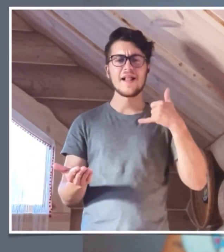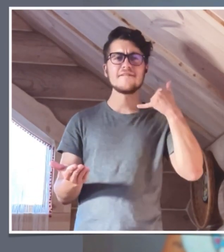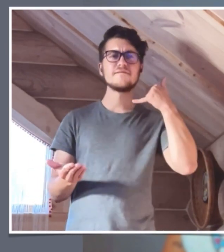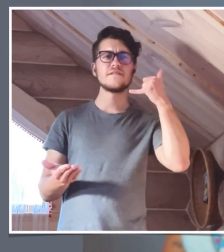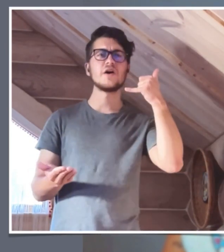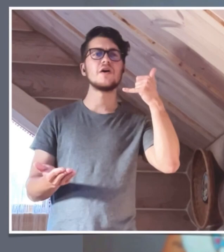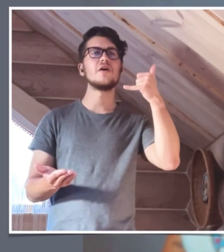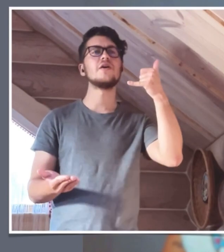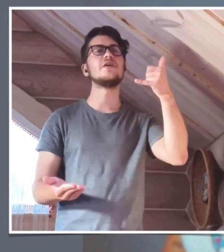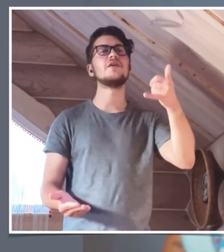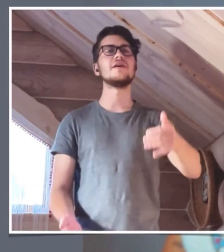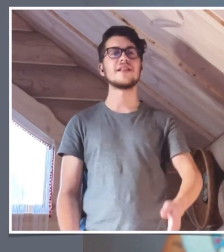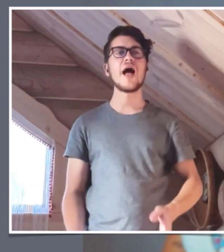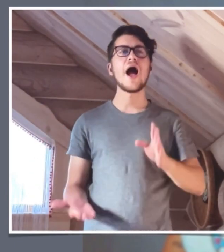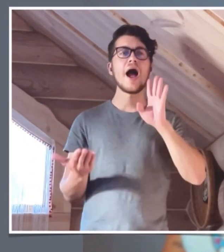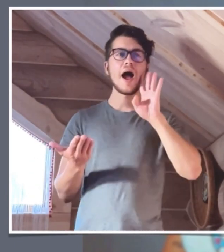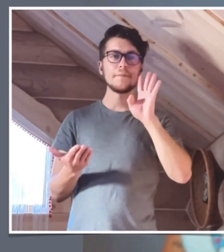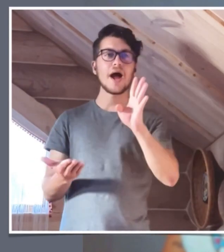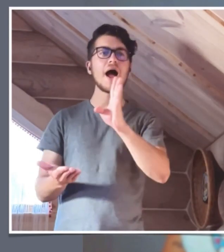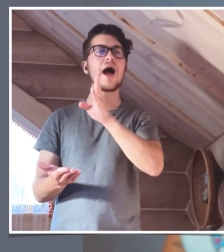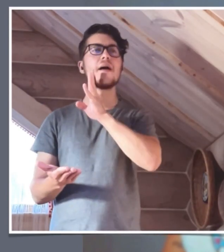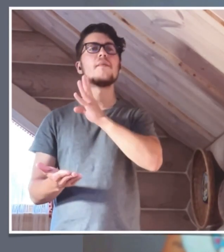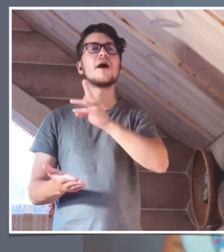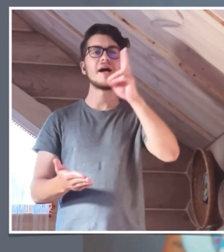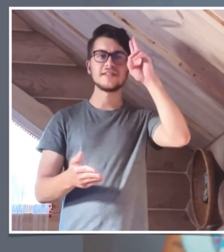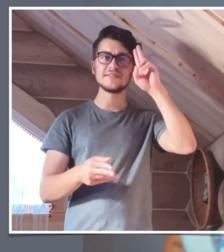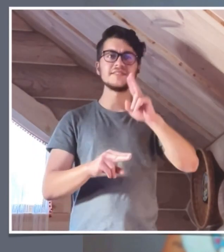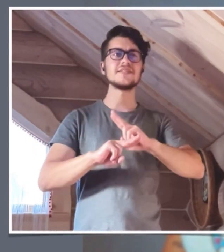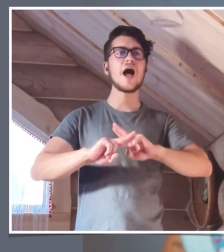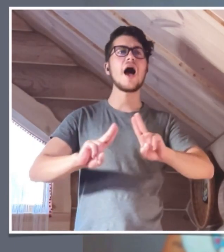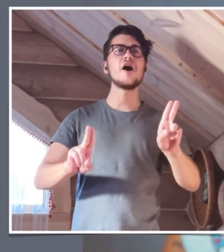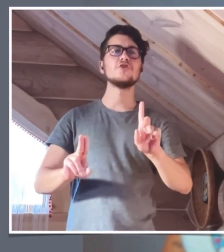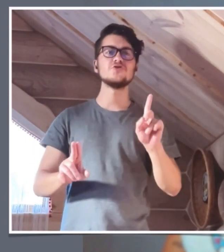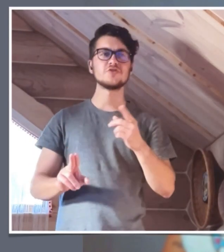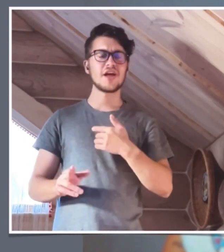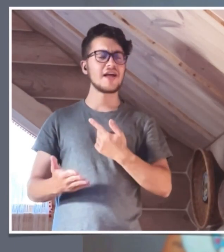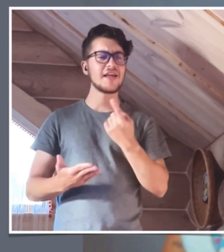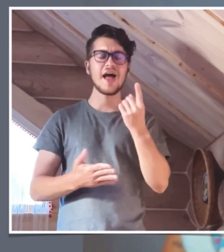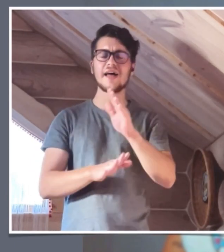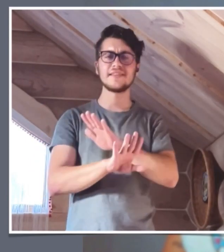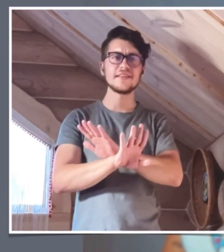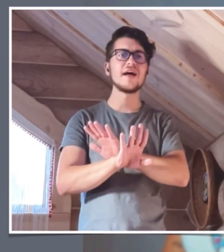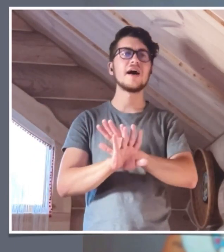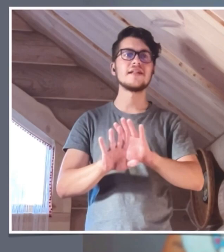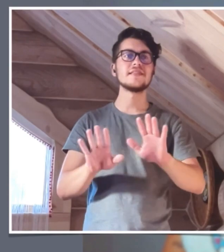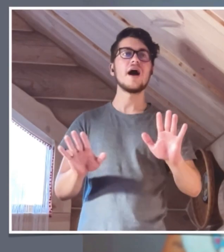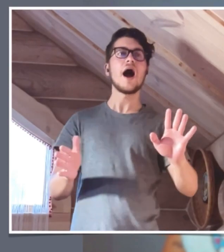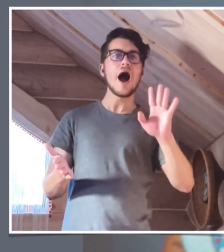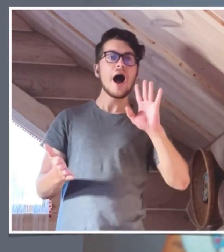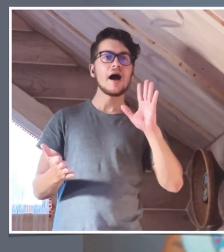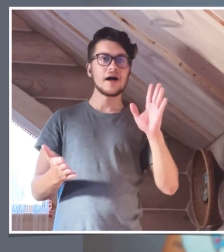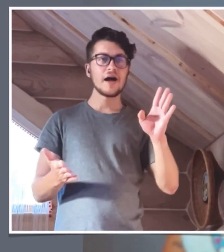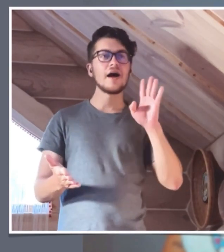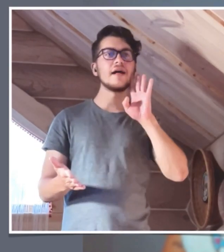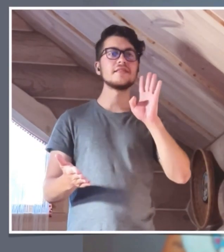пчела телефон весна и что едят